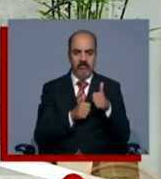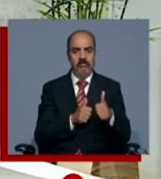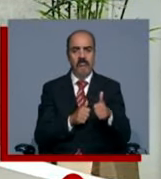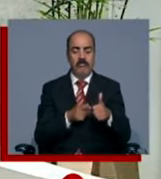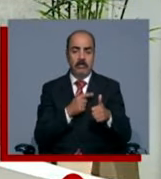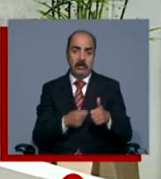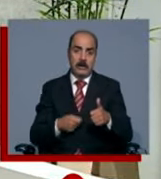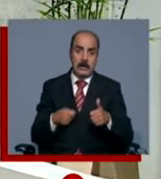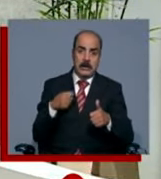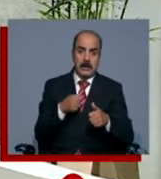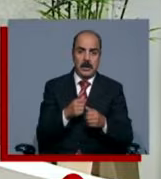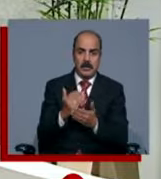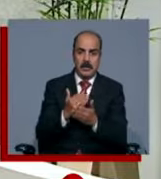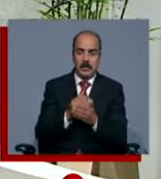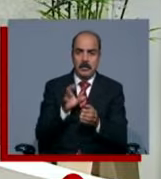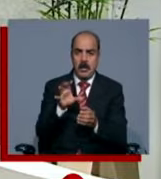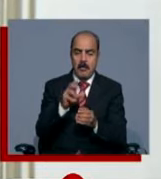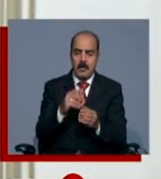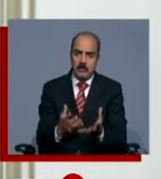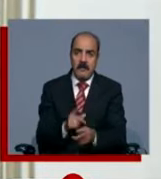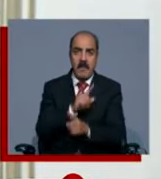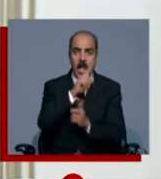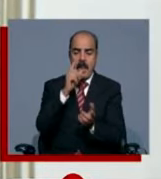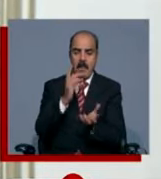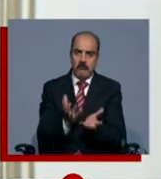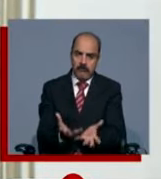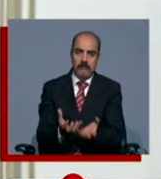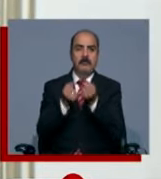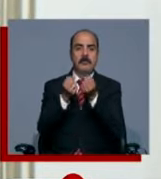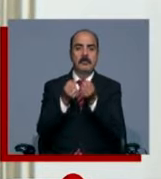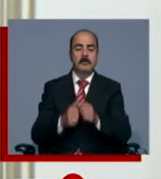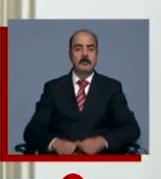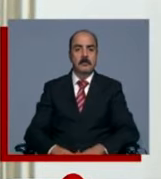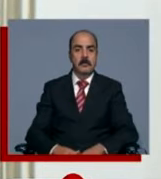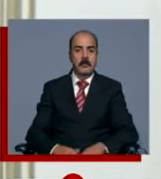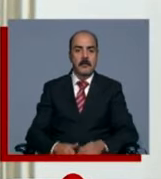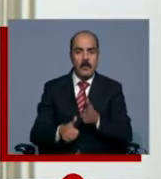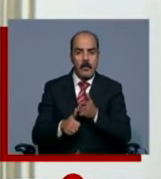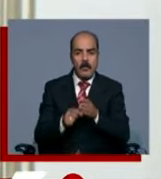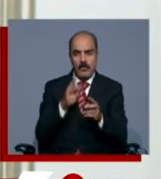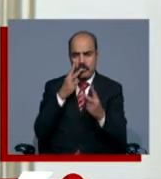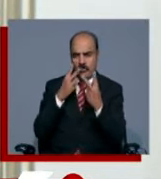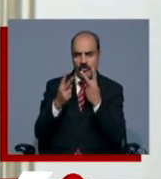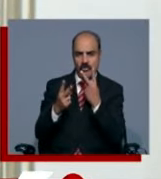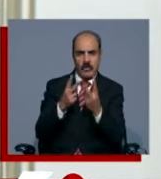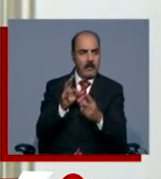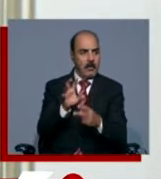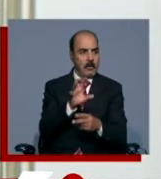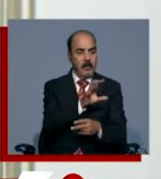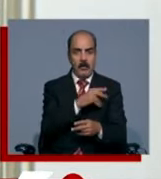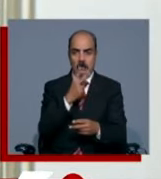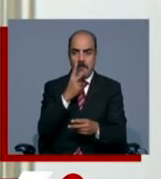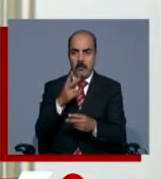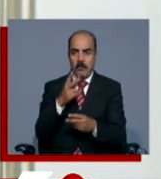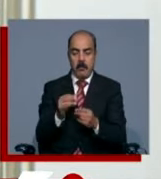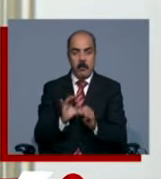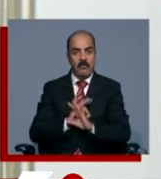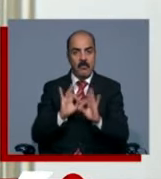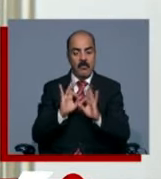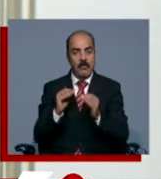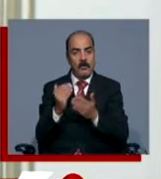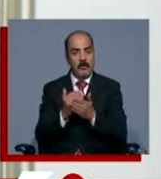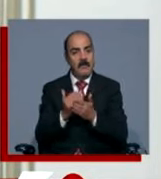زيادة النمو الاقتصادي العالمي، خاصة في ظل ما تمتلكه دولنا من فرص